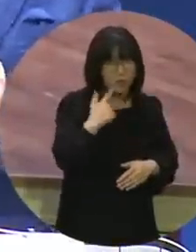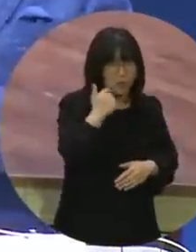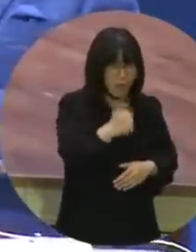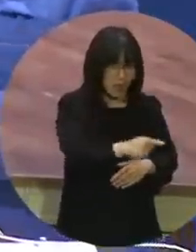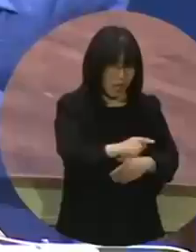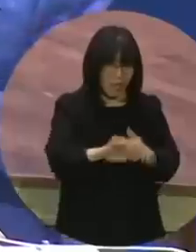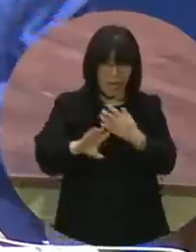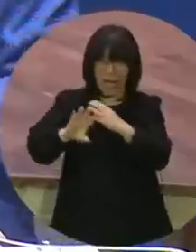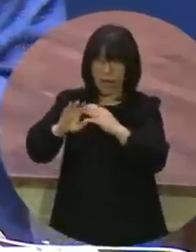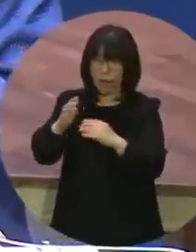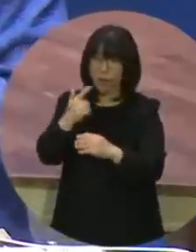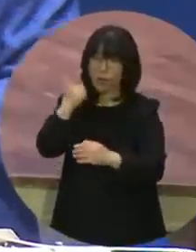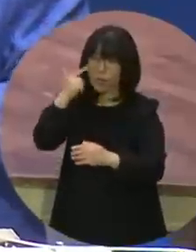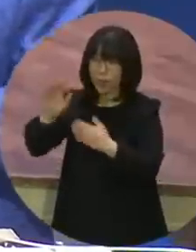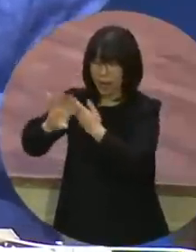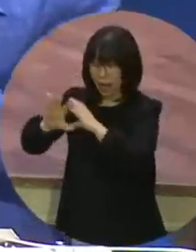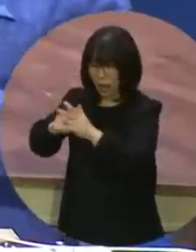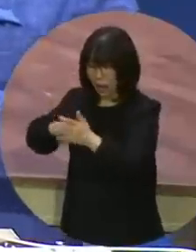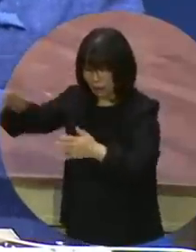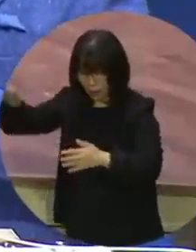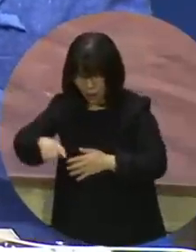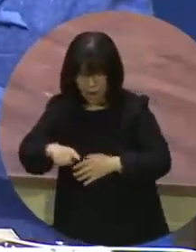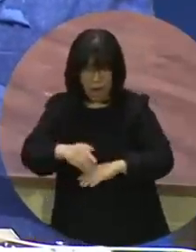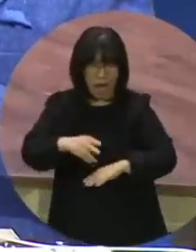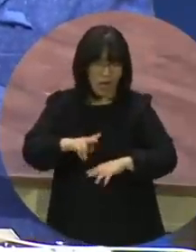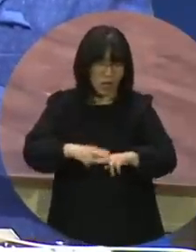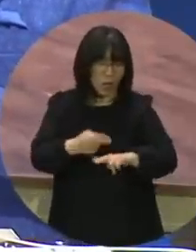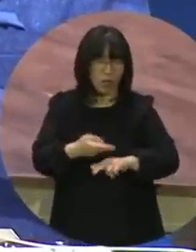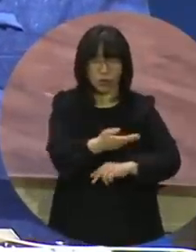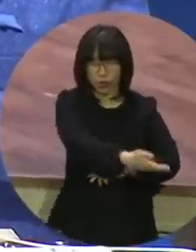주고 여러분요 이런 사랑